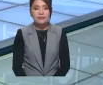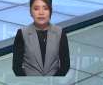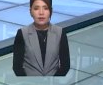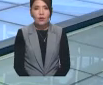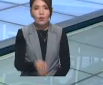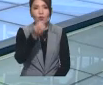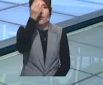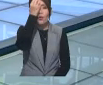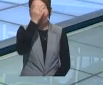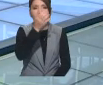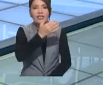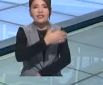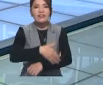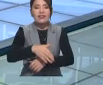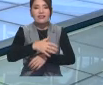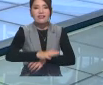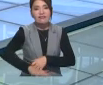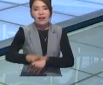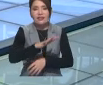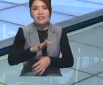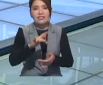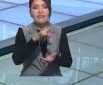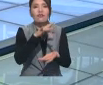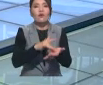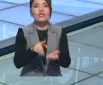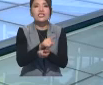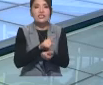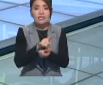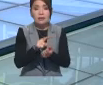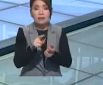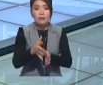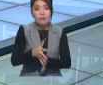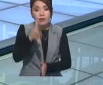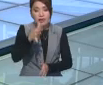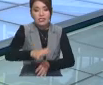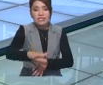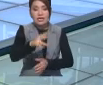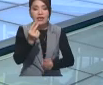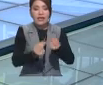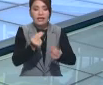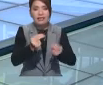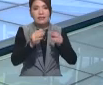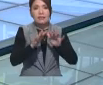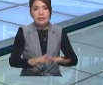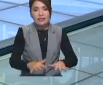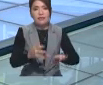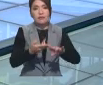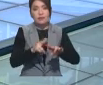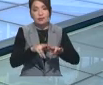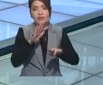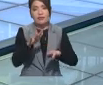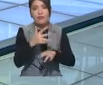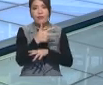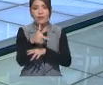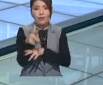Умные дворы появились в Жесказгане. За детскими площадками и в целом за благоустройством теперь будут следить в полиции. Местные власти надеются таким